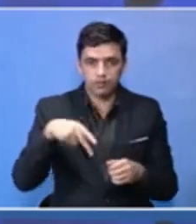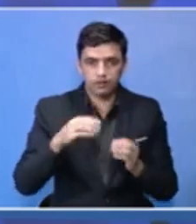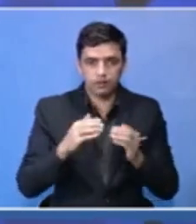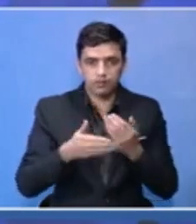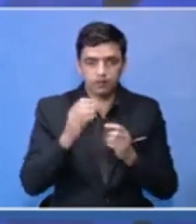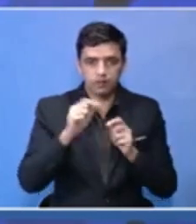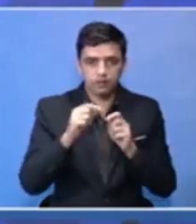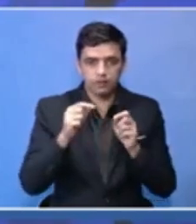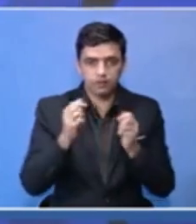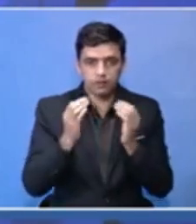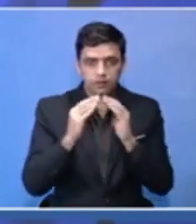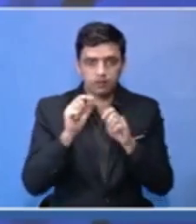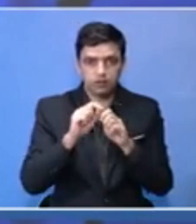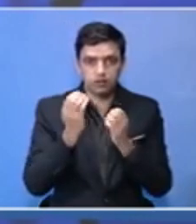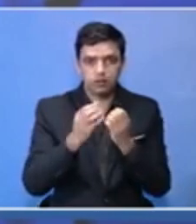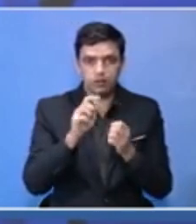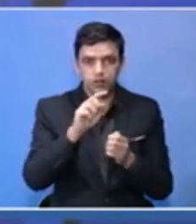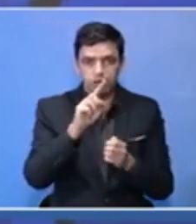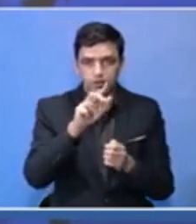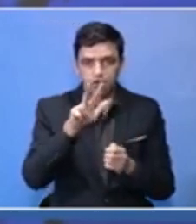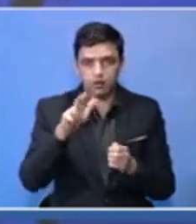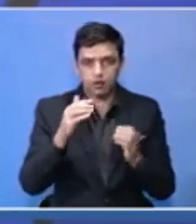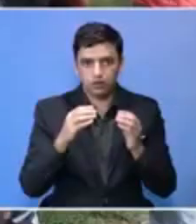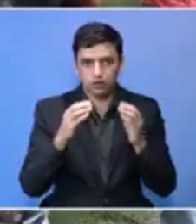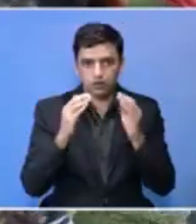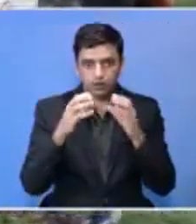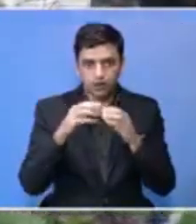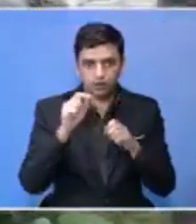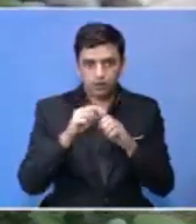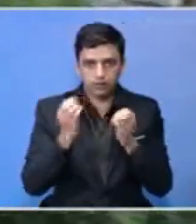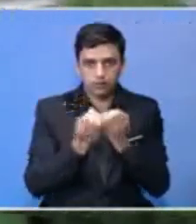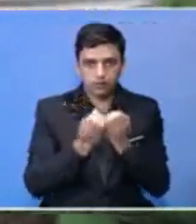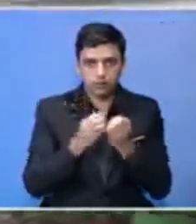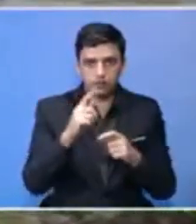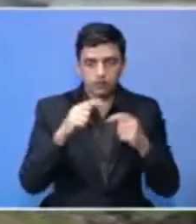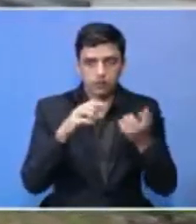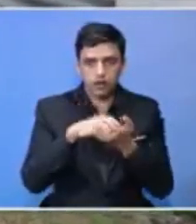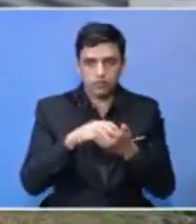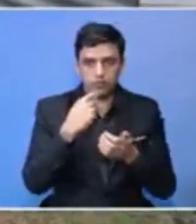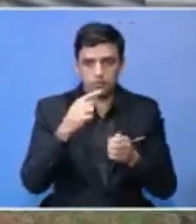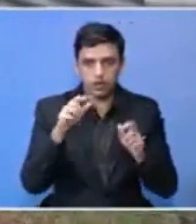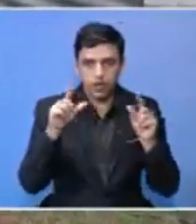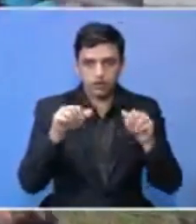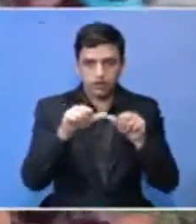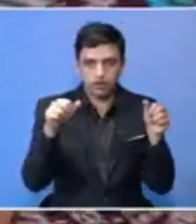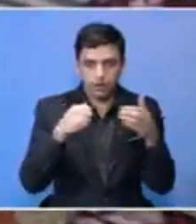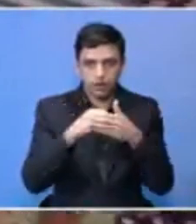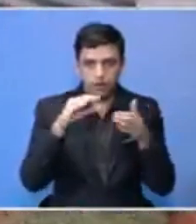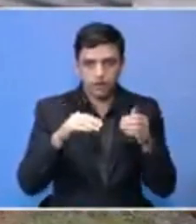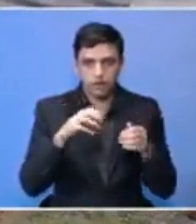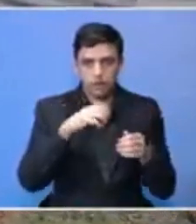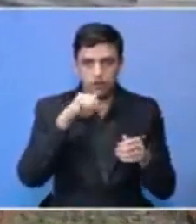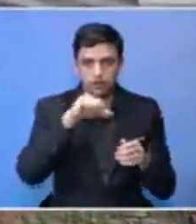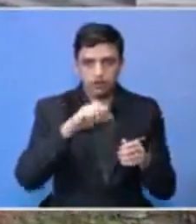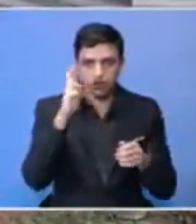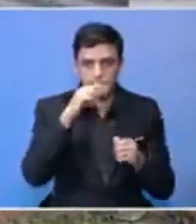भवन निर्माण गरिएको छ। 18 पोस्ट पक्की निर्माण गरिएको भए पनि कतिपय स्थानमा भने पर्याप्त जग्गा अभावले अस्थायी रूपमा